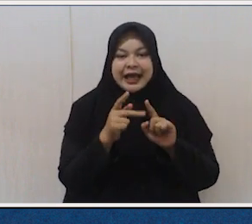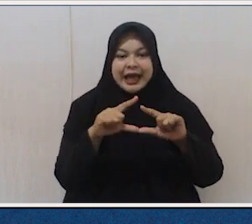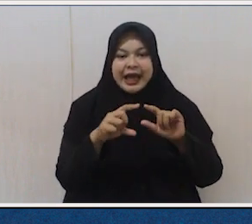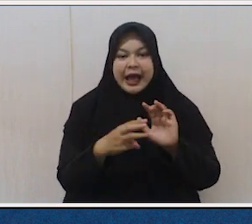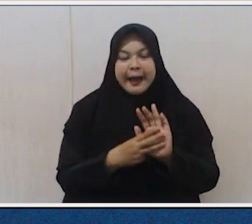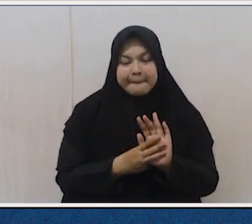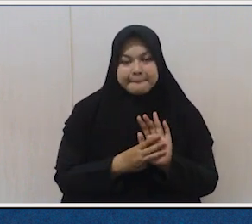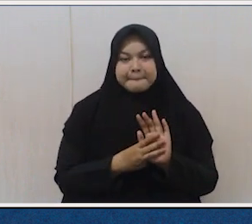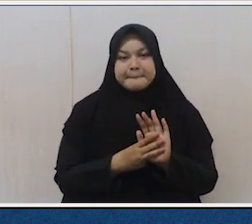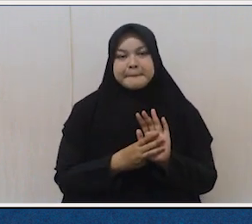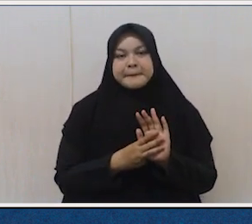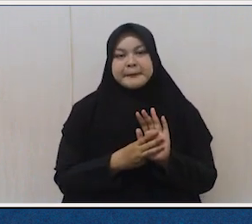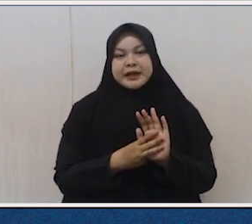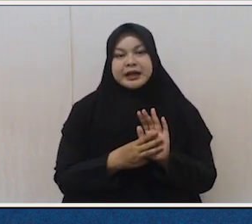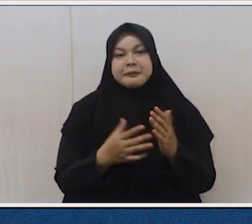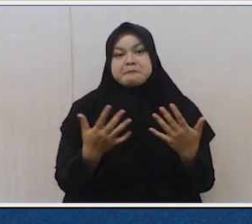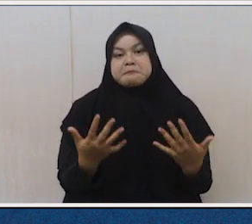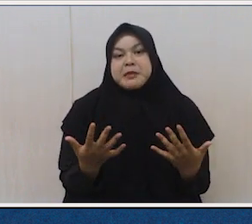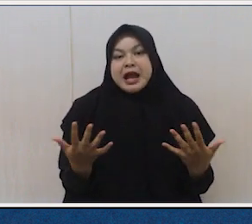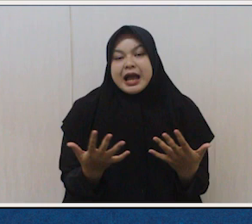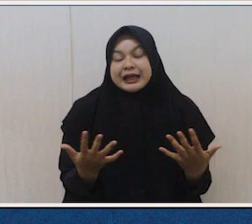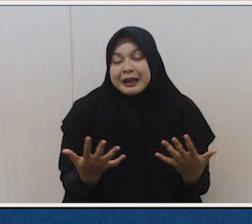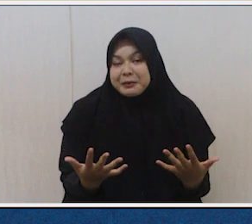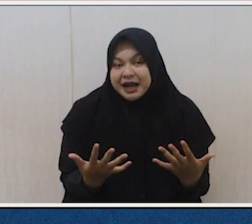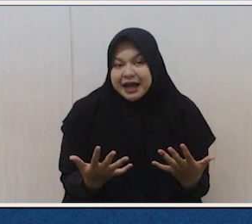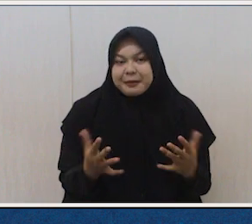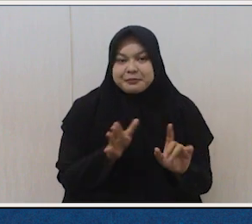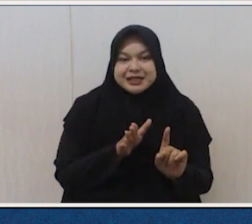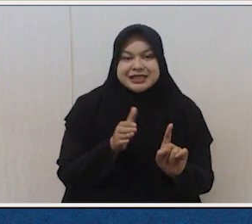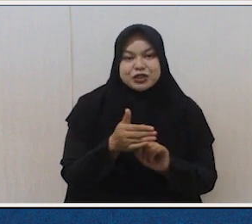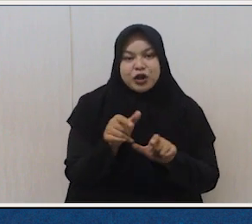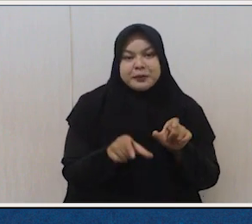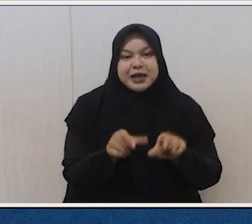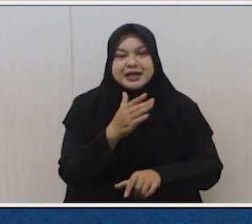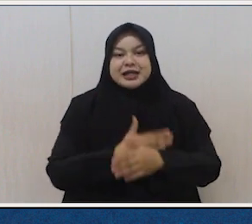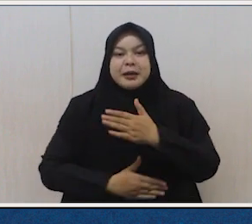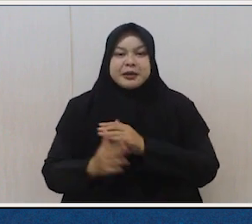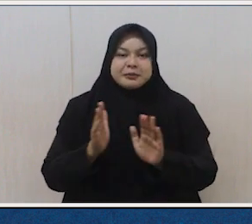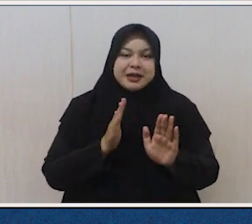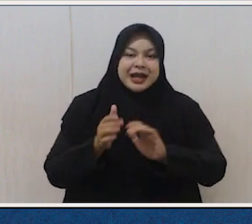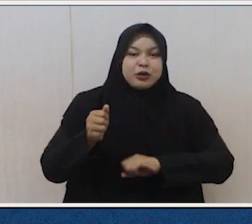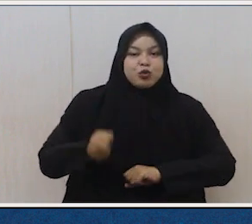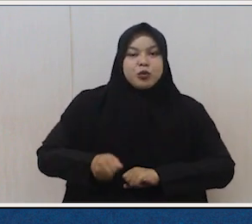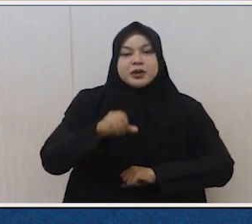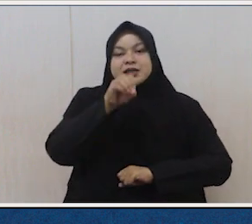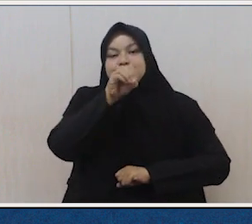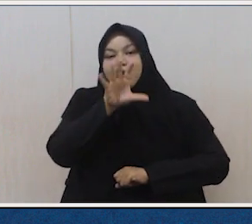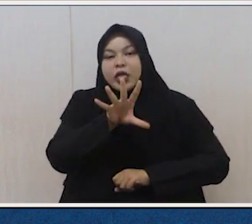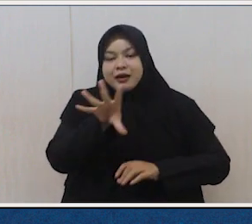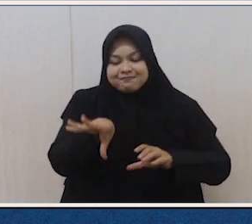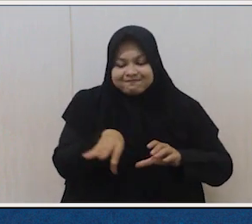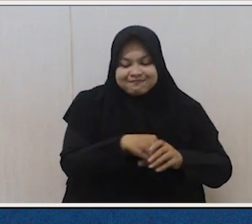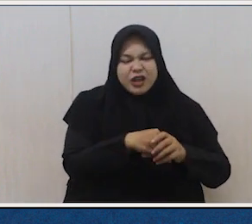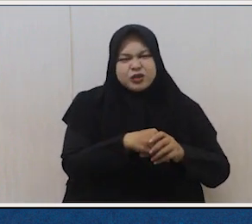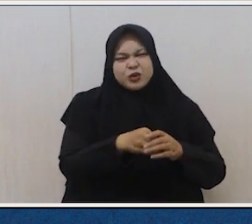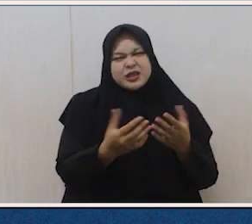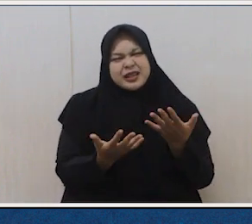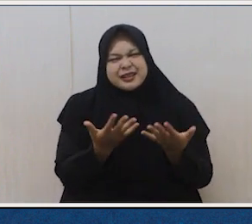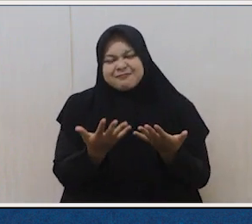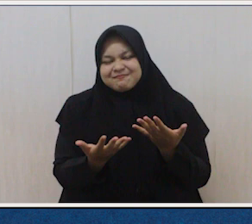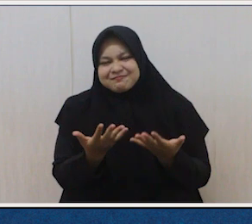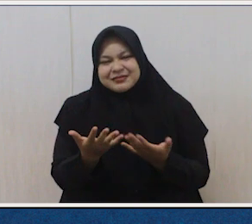Eh bagaimana kemudian perlindungan seorang penyanang stabilitas dalam Pras hukum itu disebutkan jadi Memang agak tricky